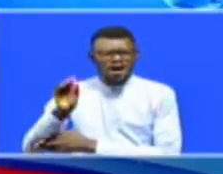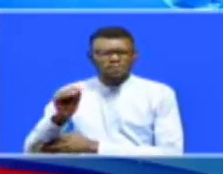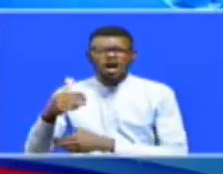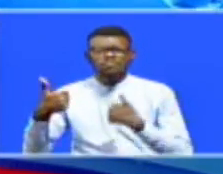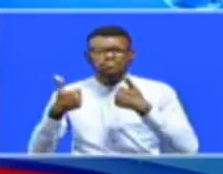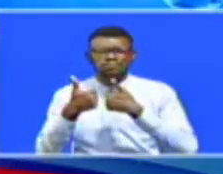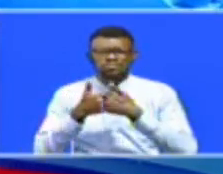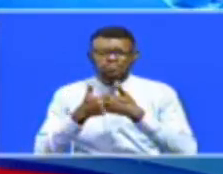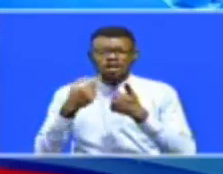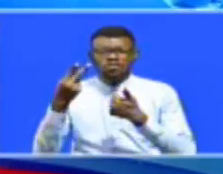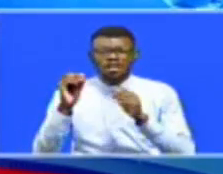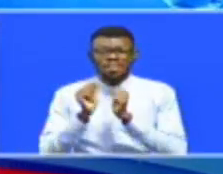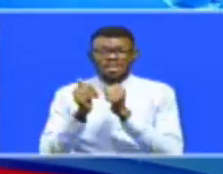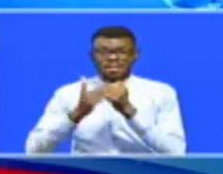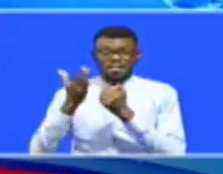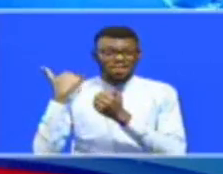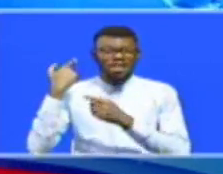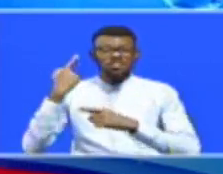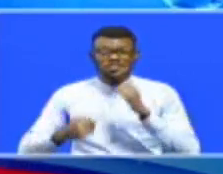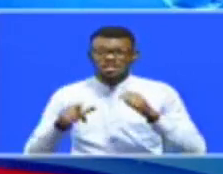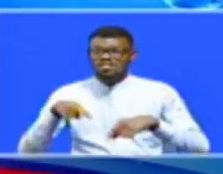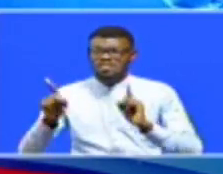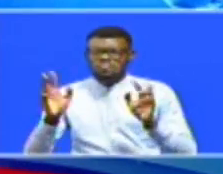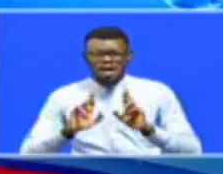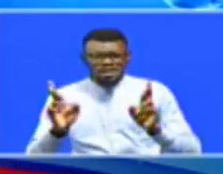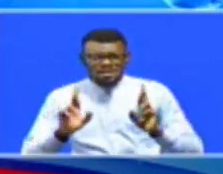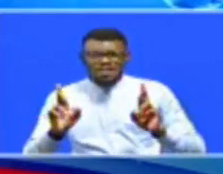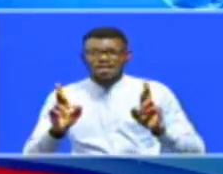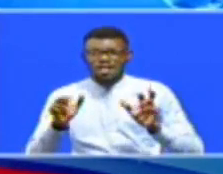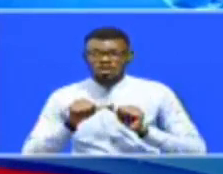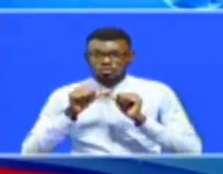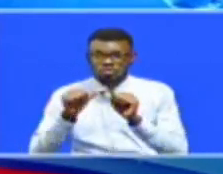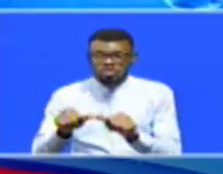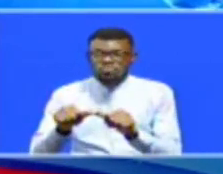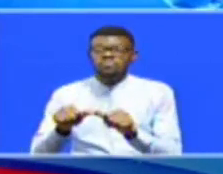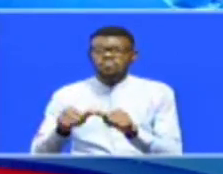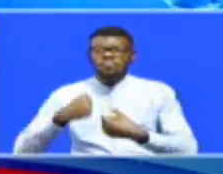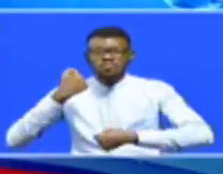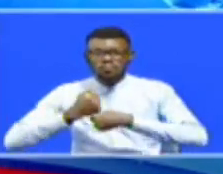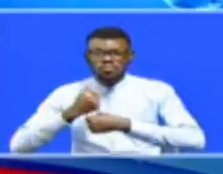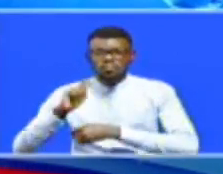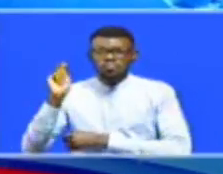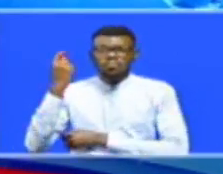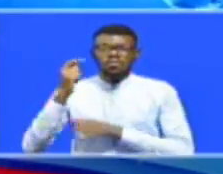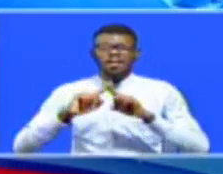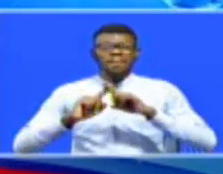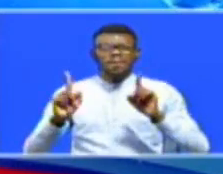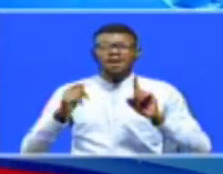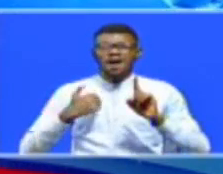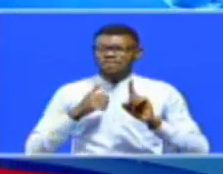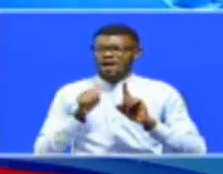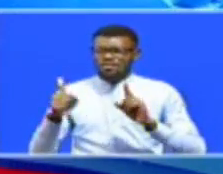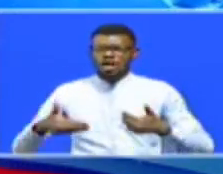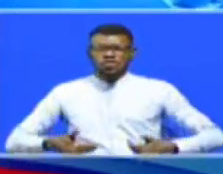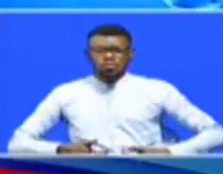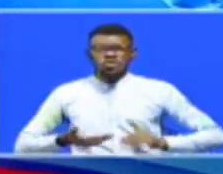mwaka 2019 yuko ngangari kupigania nafasi yake kwenye timu ya Kenya licho upinzani kutoka kwa makipa